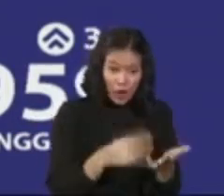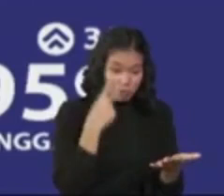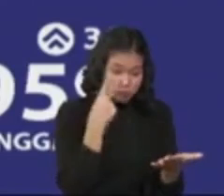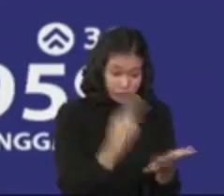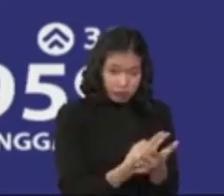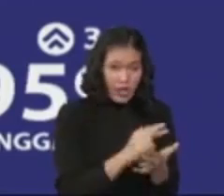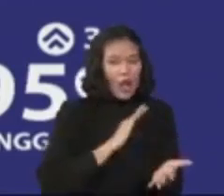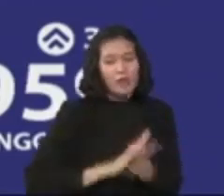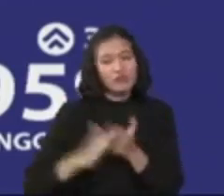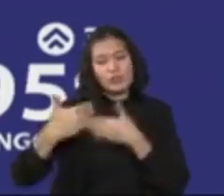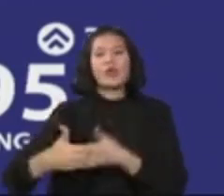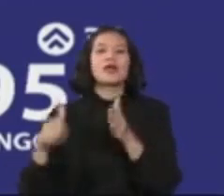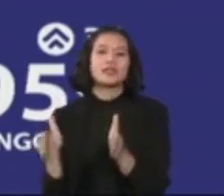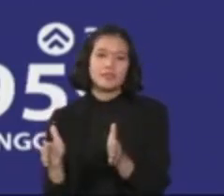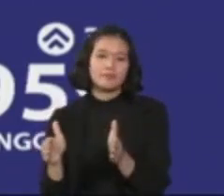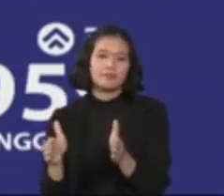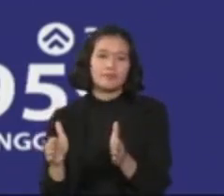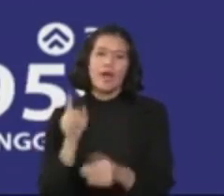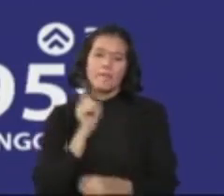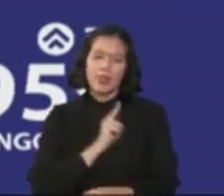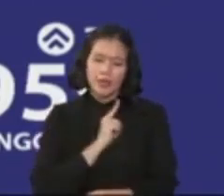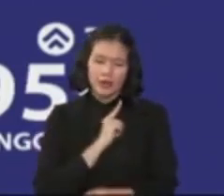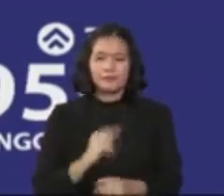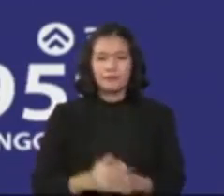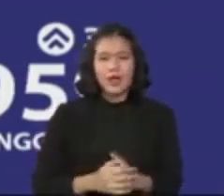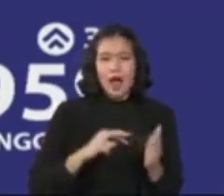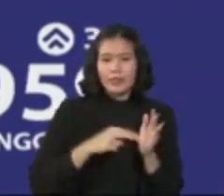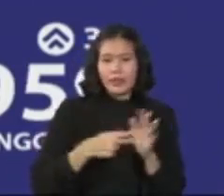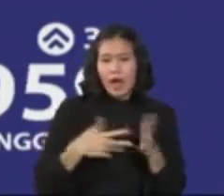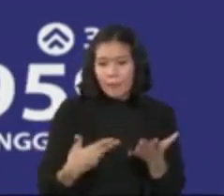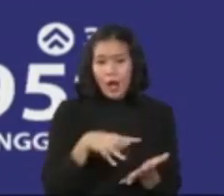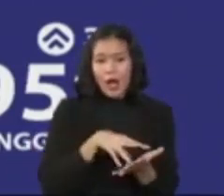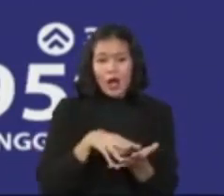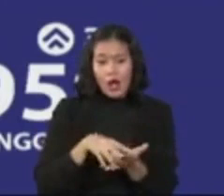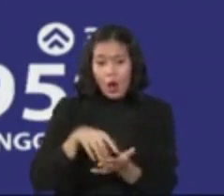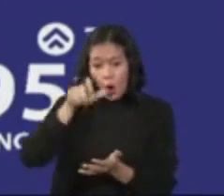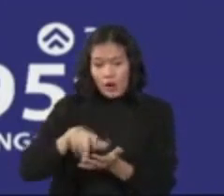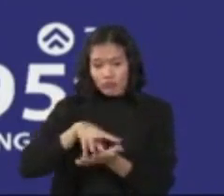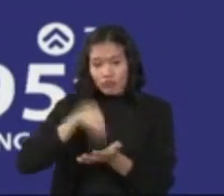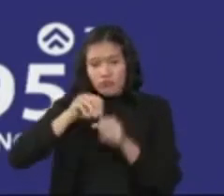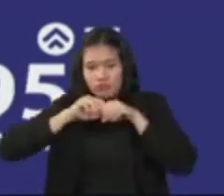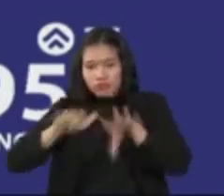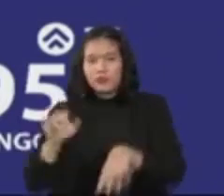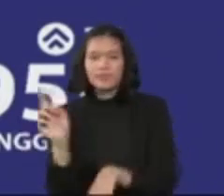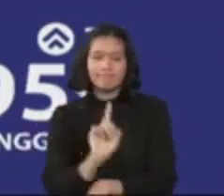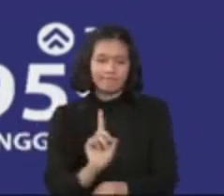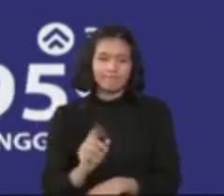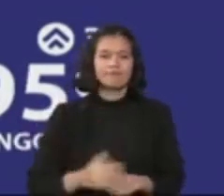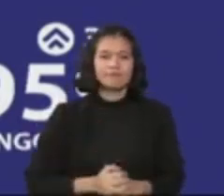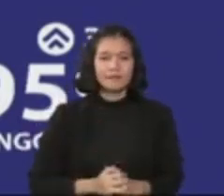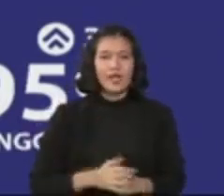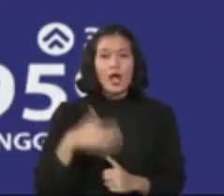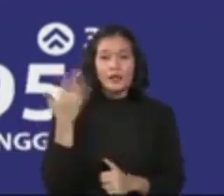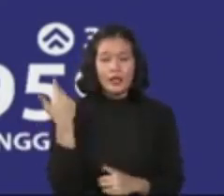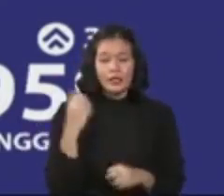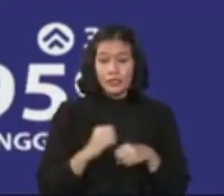isolasi dengan sebaik-baiknya secara mandiri, agar tidak menjadi sumber penularan bagi orang lain. Tadi sudah